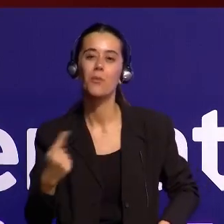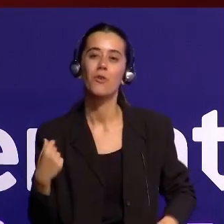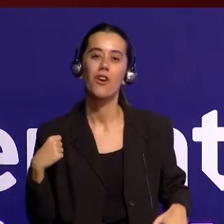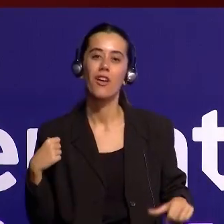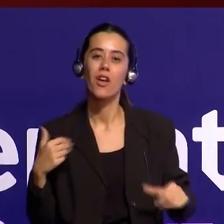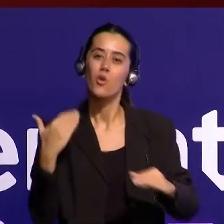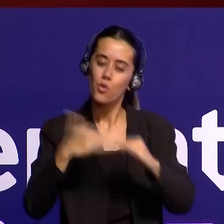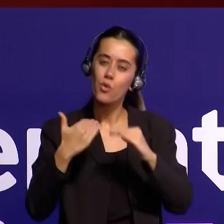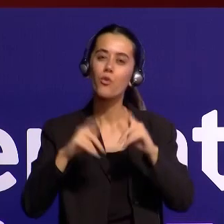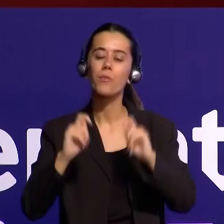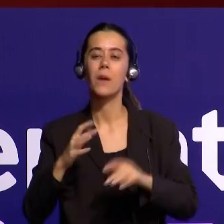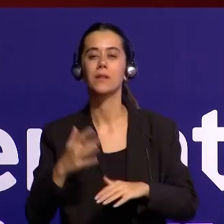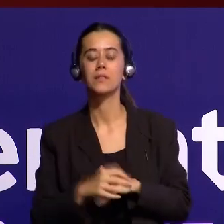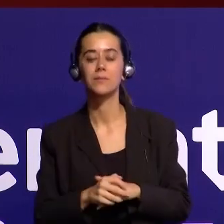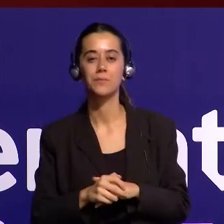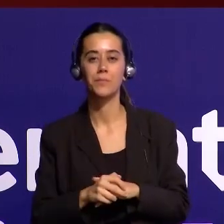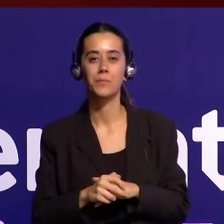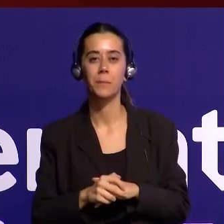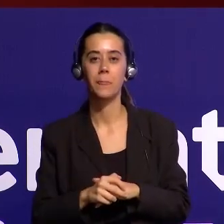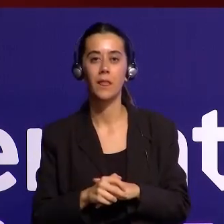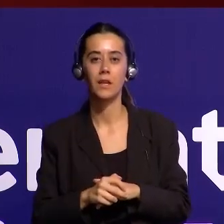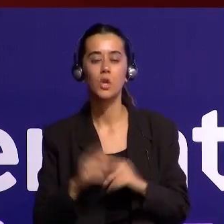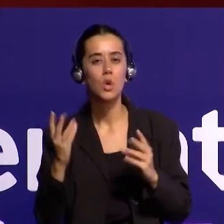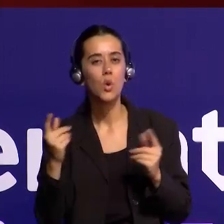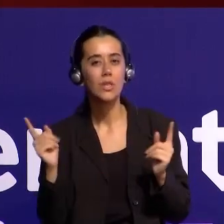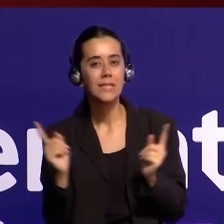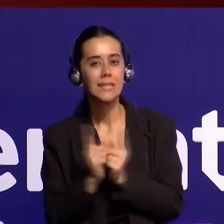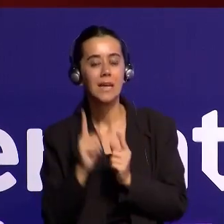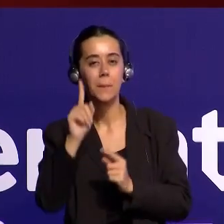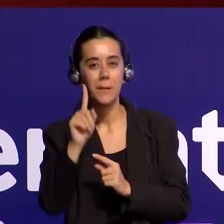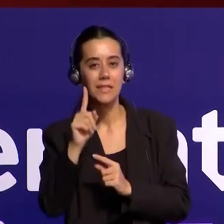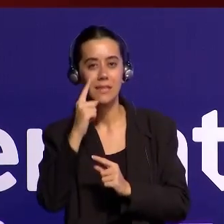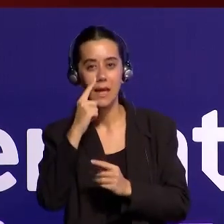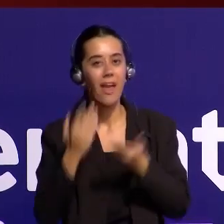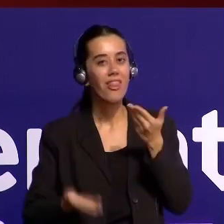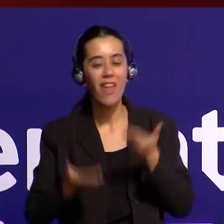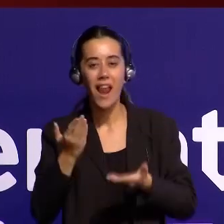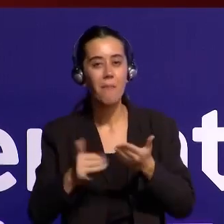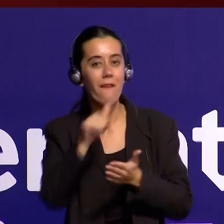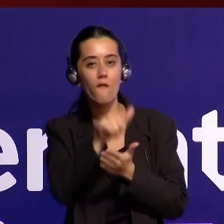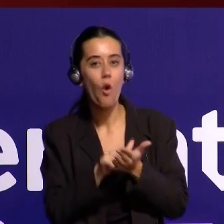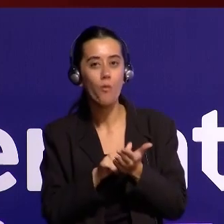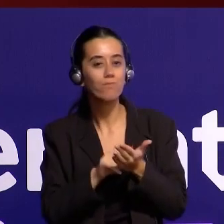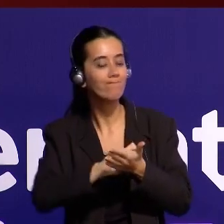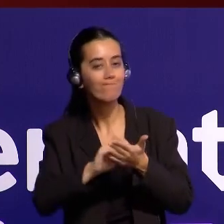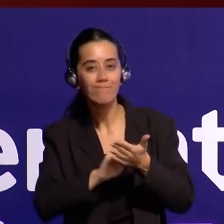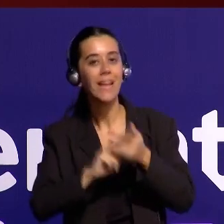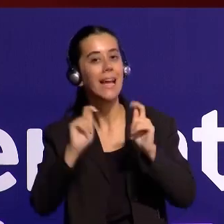bildirimlerinizi bizimle paylaşın lütfen. Bunu çok kısa bir değerlendirme formunu doldurarak yapabilirsiniz. Nasıl